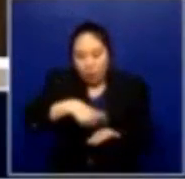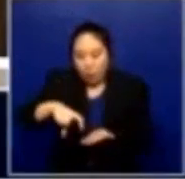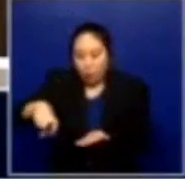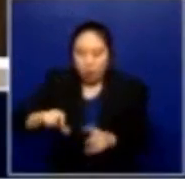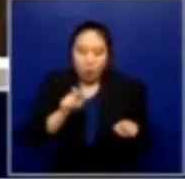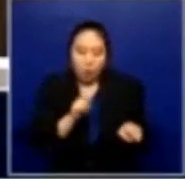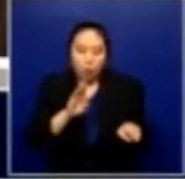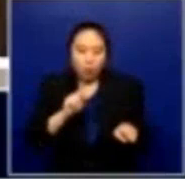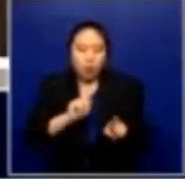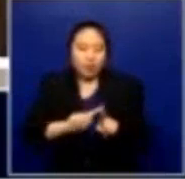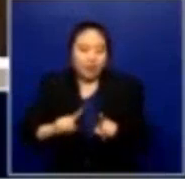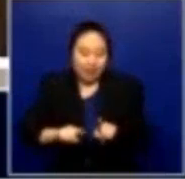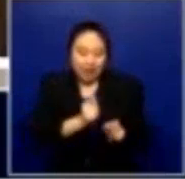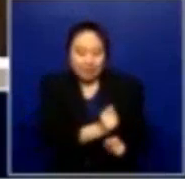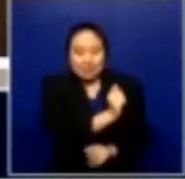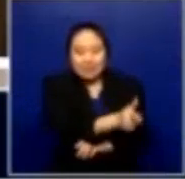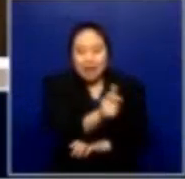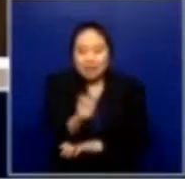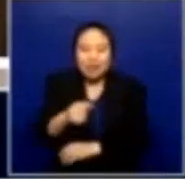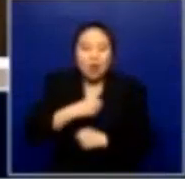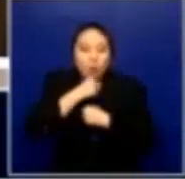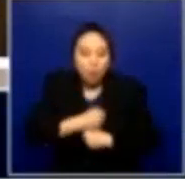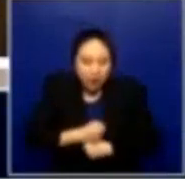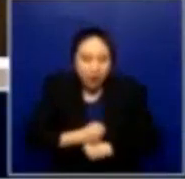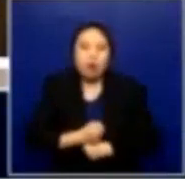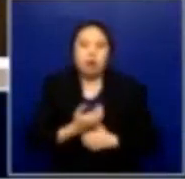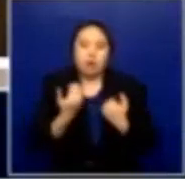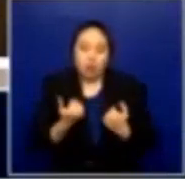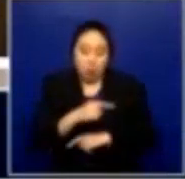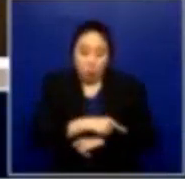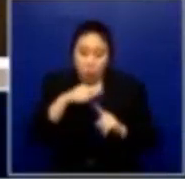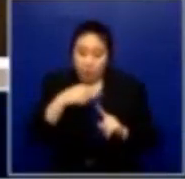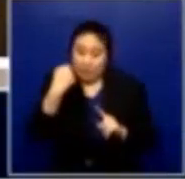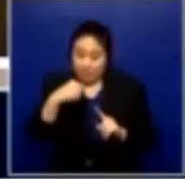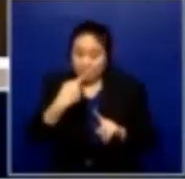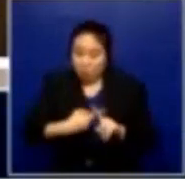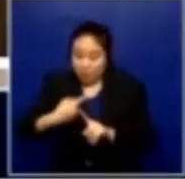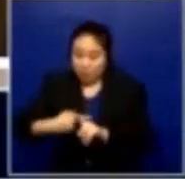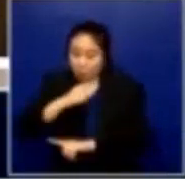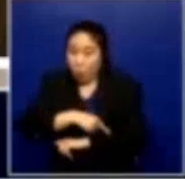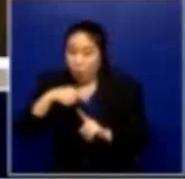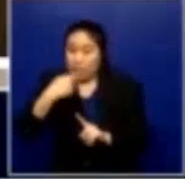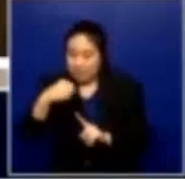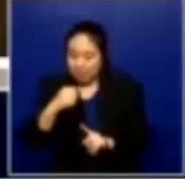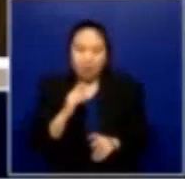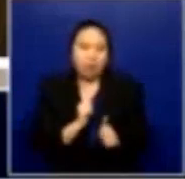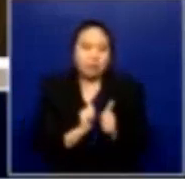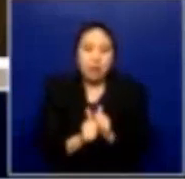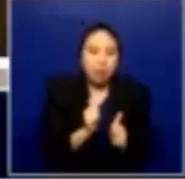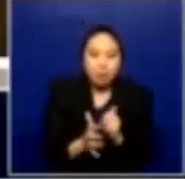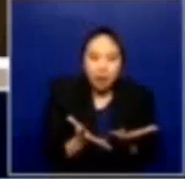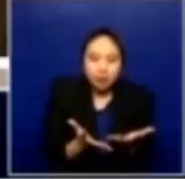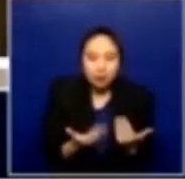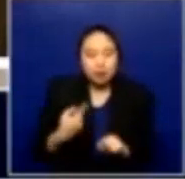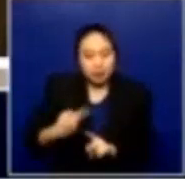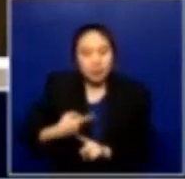ท้องถิ่นเอาไปจ่ายต่อให้ผู้สูงอายุได้ทันในวันที่10ของทุกเดือนในเดือนกันยายนนี้ได้แจ้งออกมา